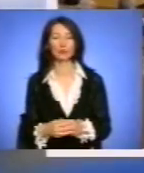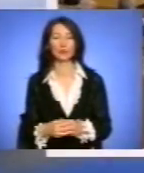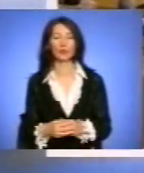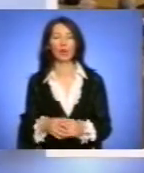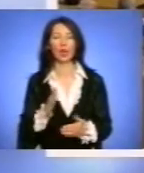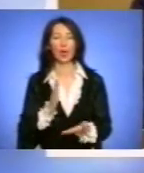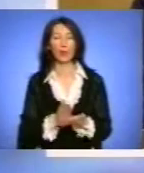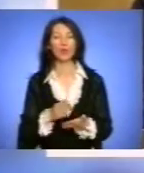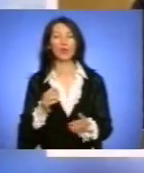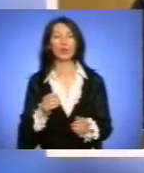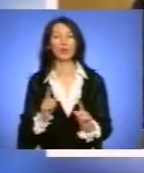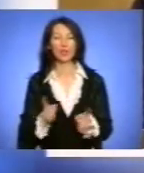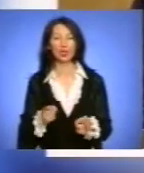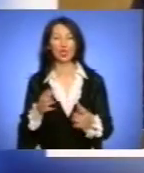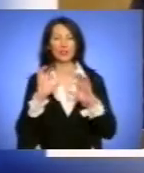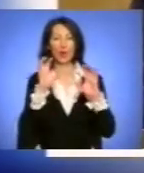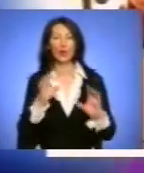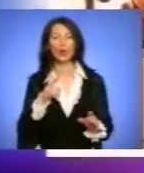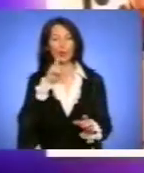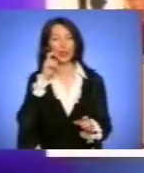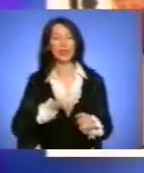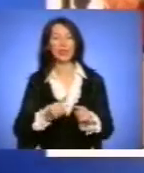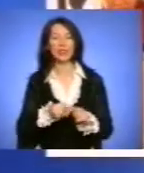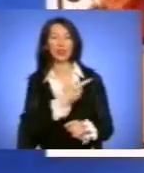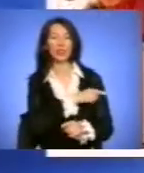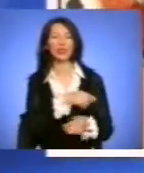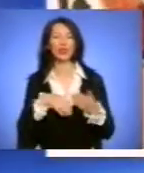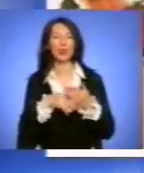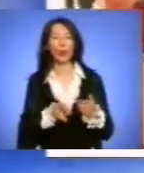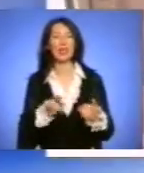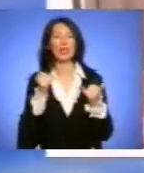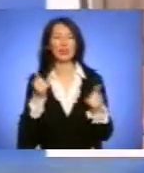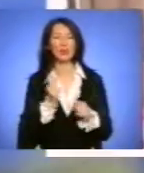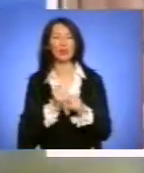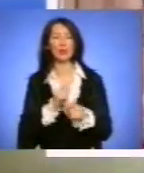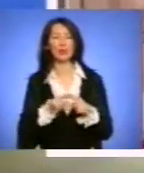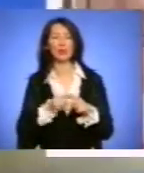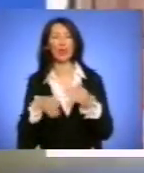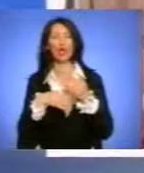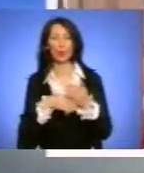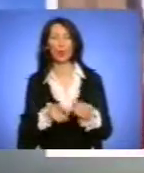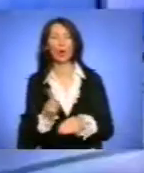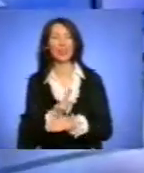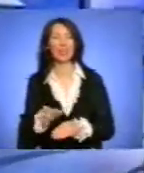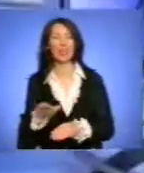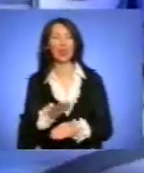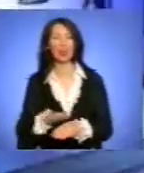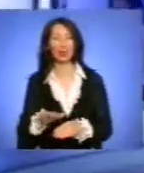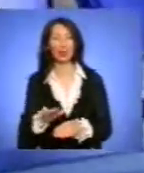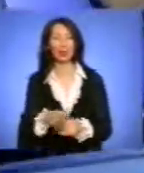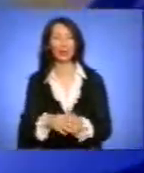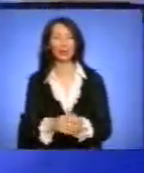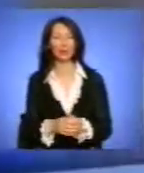Набув чинності закон України про екстрену медичну допомогу. Як тепер працюватиме швидка допомога на Тернопільщині?